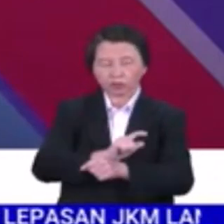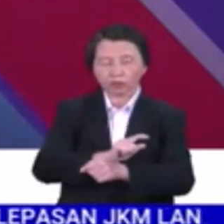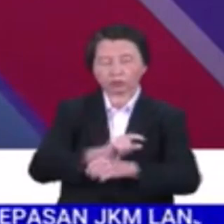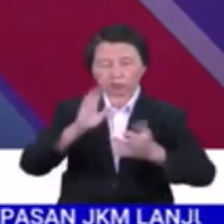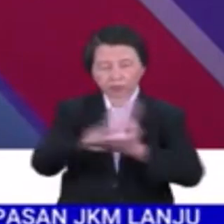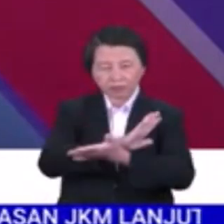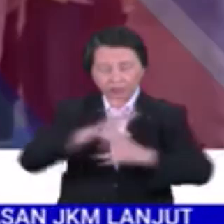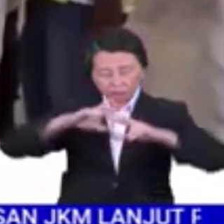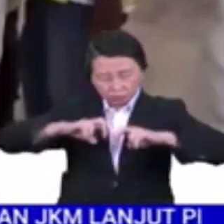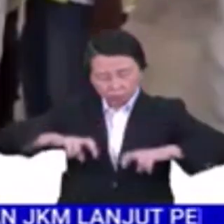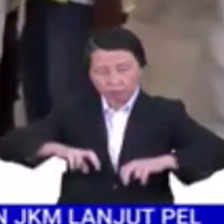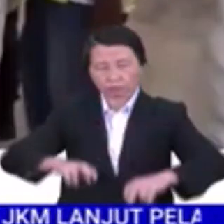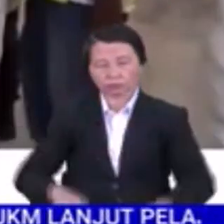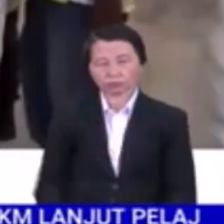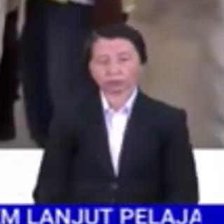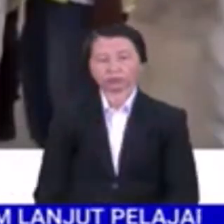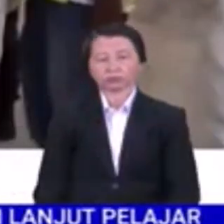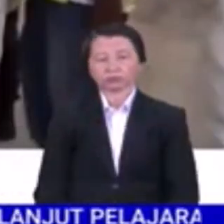telah